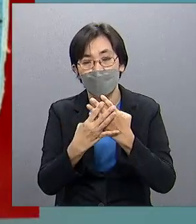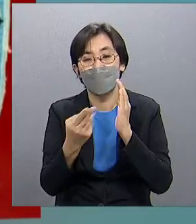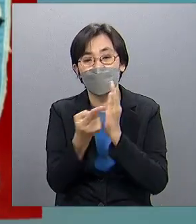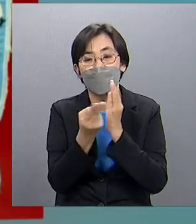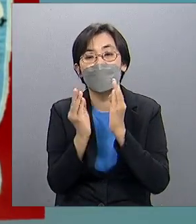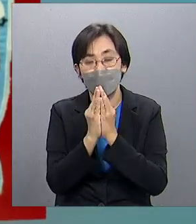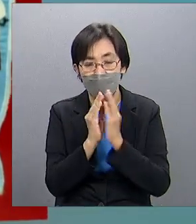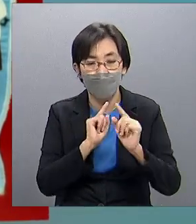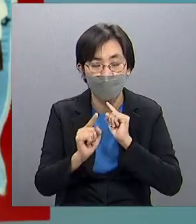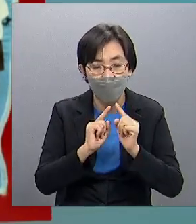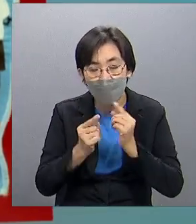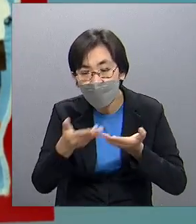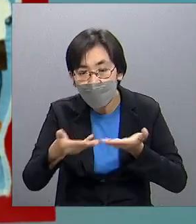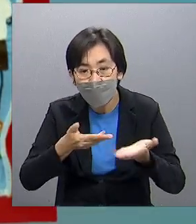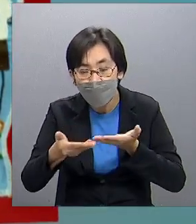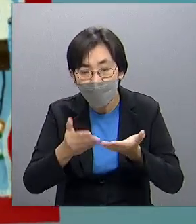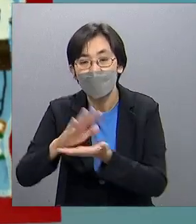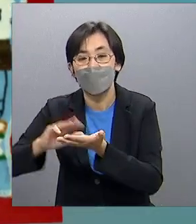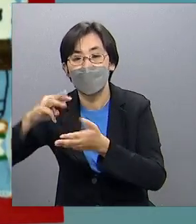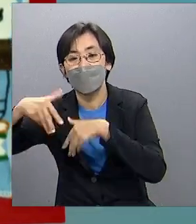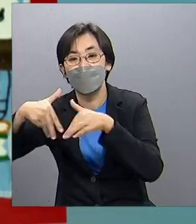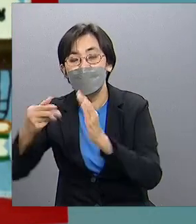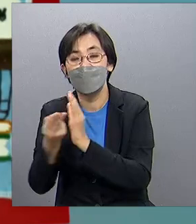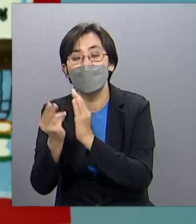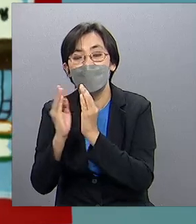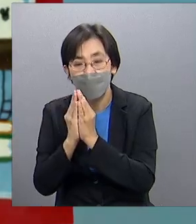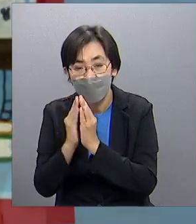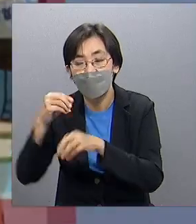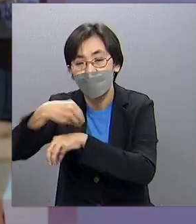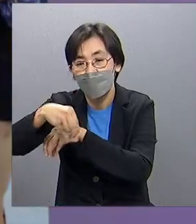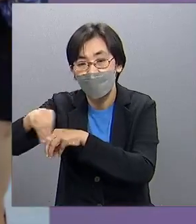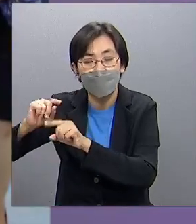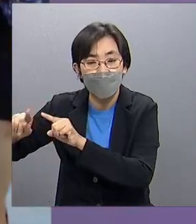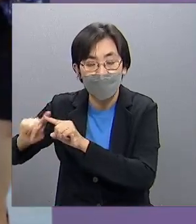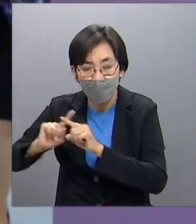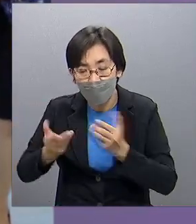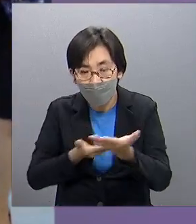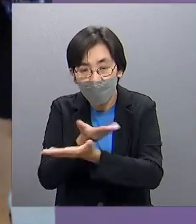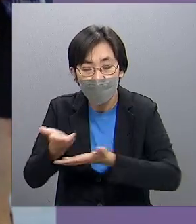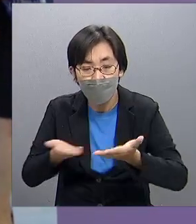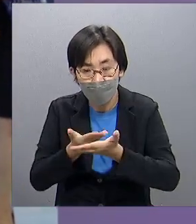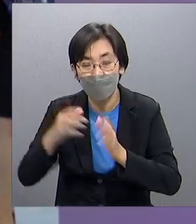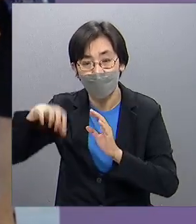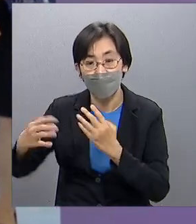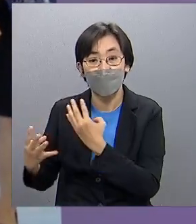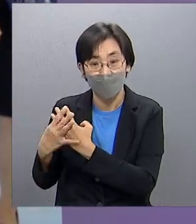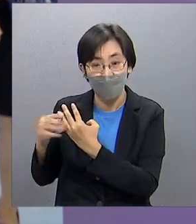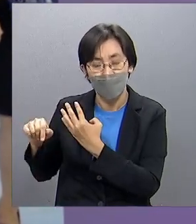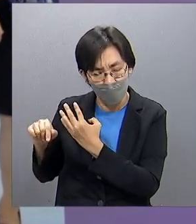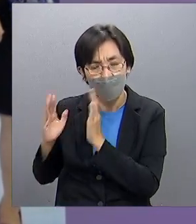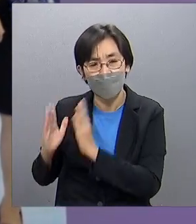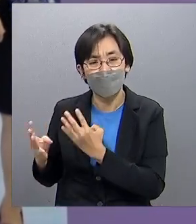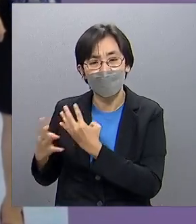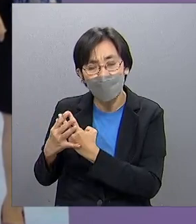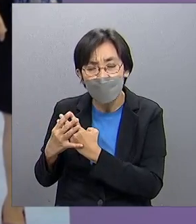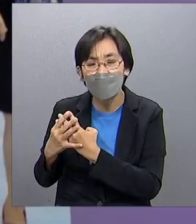ท่านผู้อำนวยการวิทยาลัยชุมชนหนองบัวลำภูแล้วก็ภาคีเครือข่ายตลอดจนผู้ต้องโทษที่เราฝึกทักษะอาชีพเมื่อปี